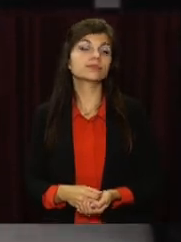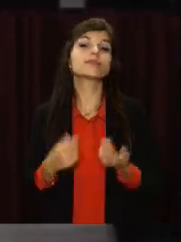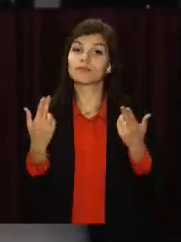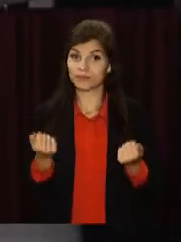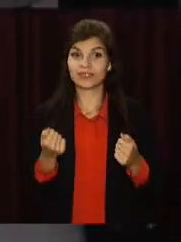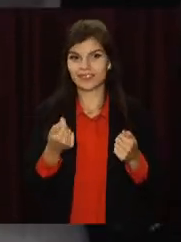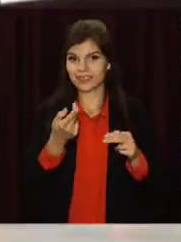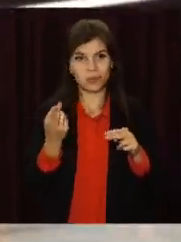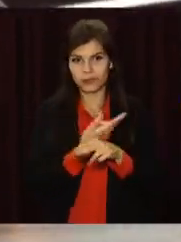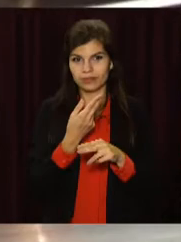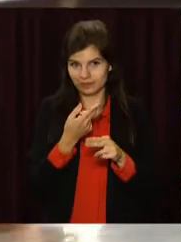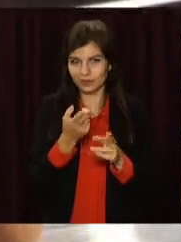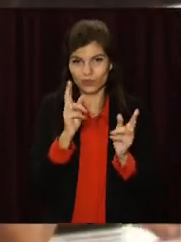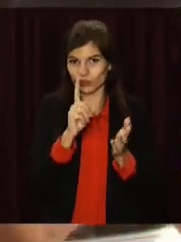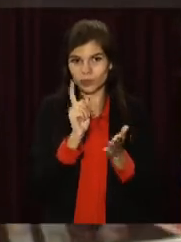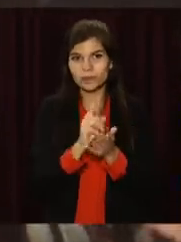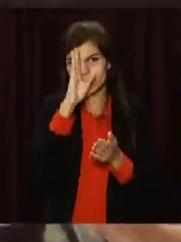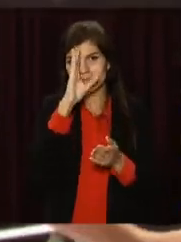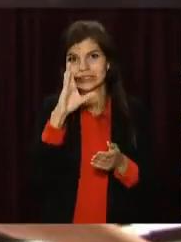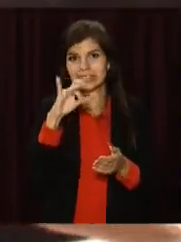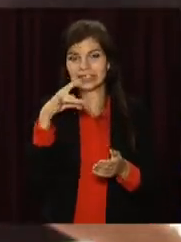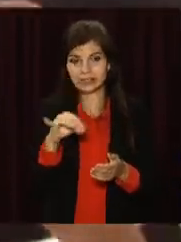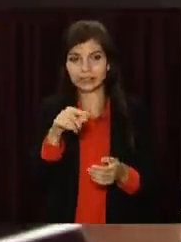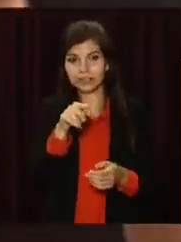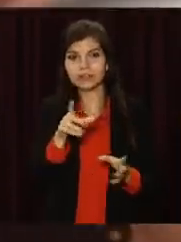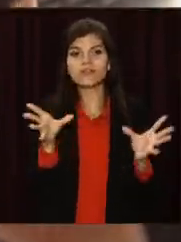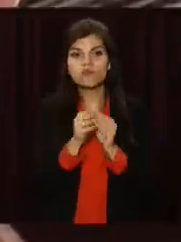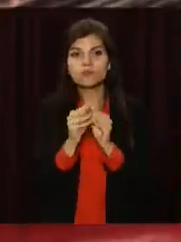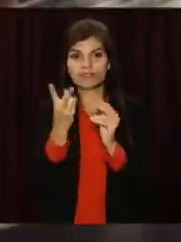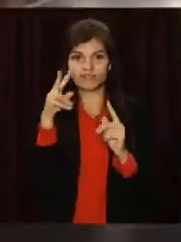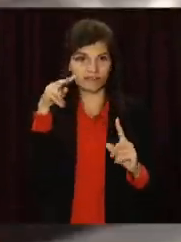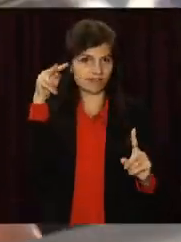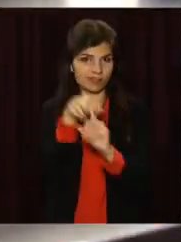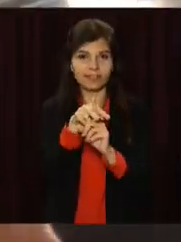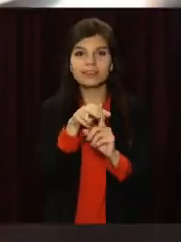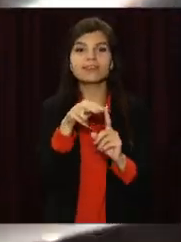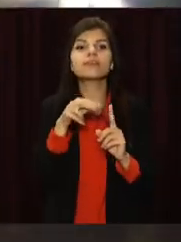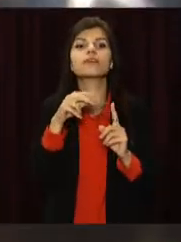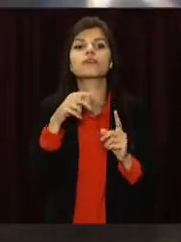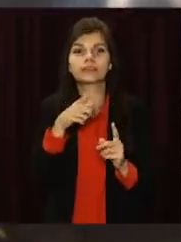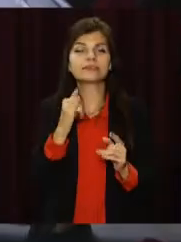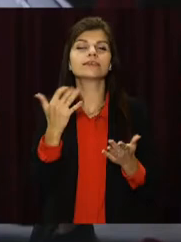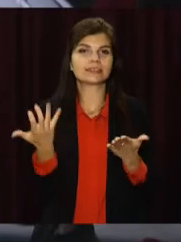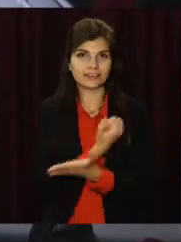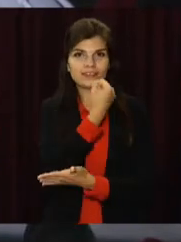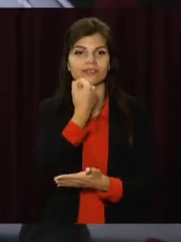Звичайно, без цього не обійшлось. Сергій з команди «Побідім Тім» разом з напарником перемогли в першому колі боїв та